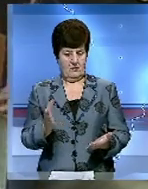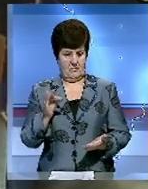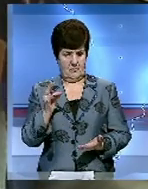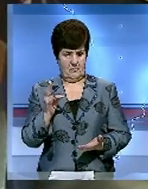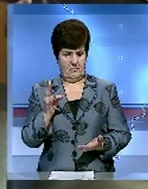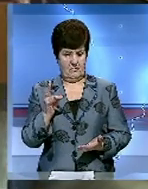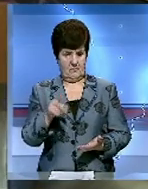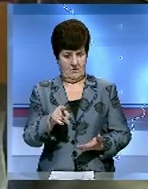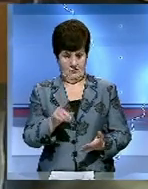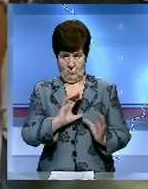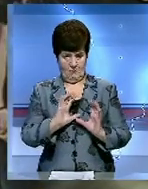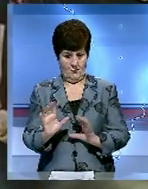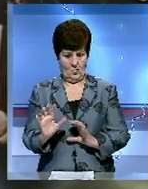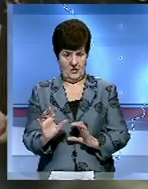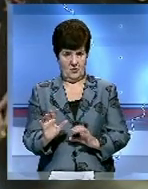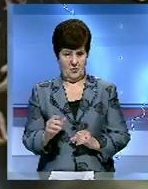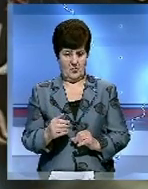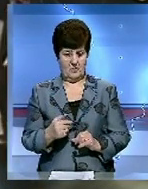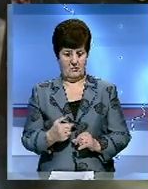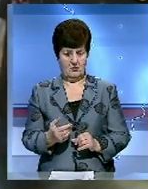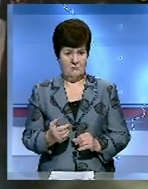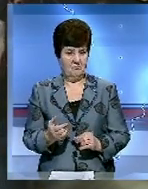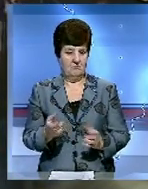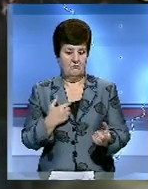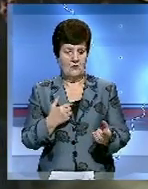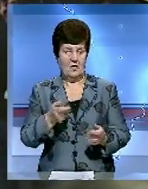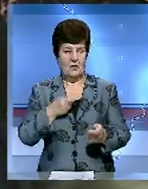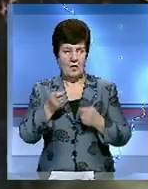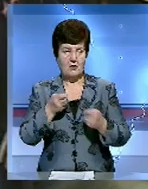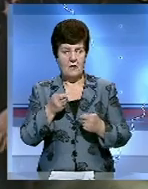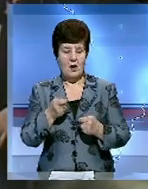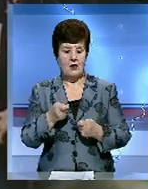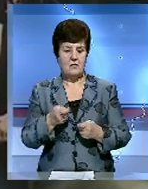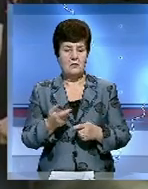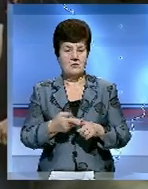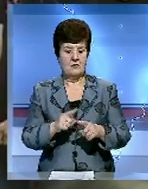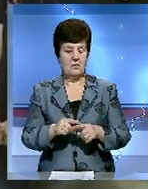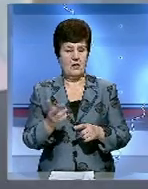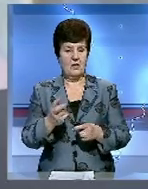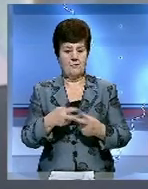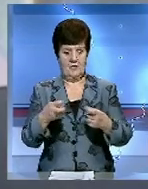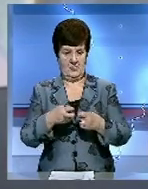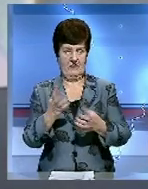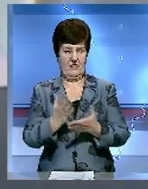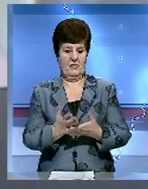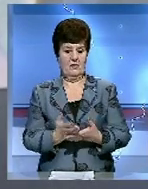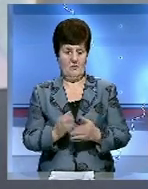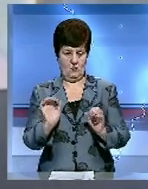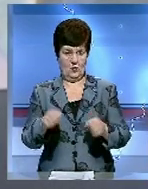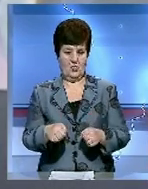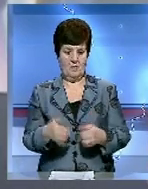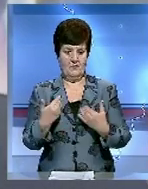te-ai protejat? Nu prea țin minte să mă protejat. Puteai să te duci la CSPD să iai prezervative? Puteam, dar deja e